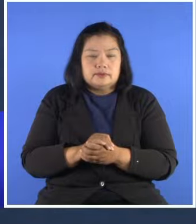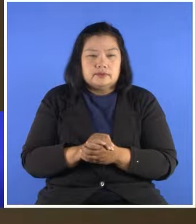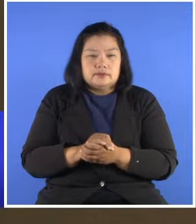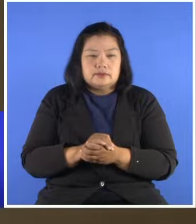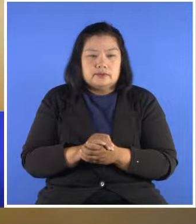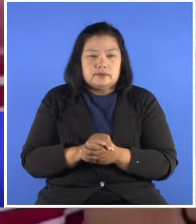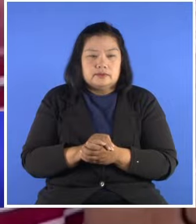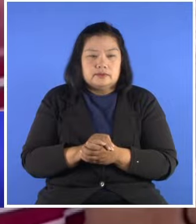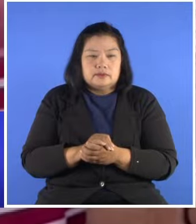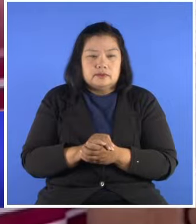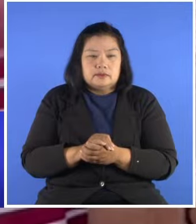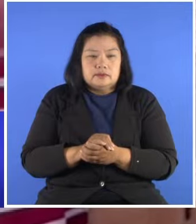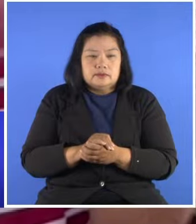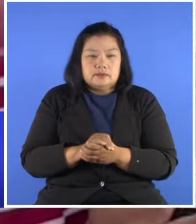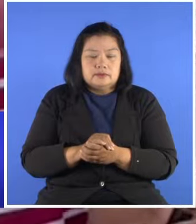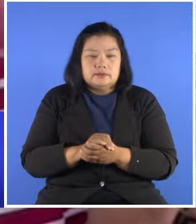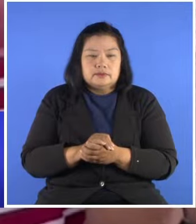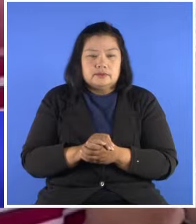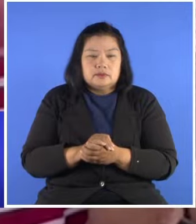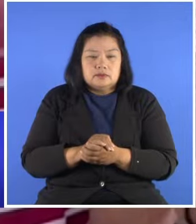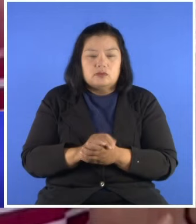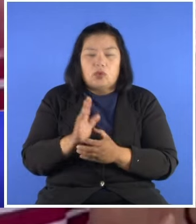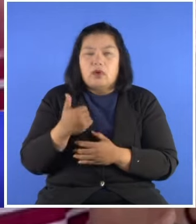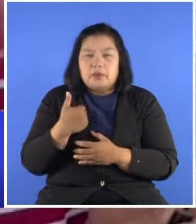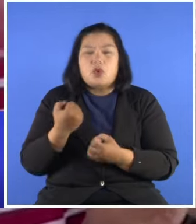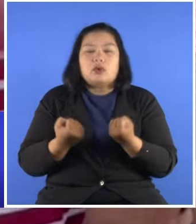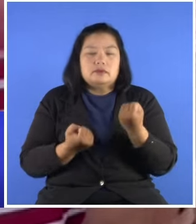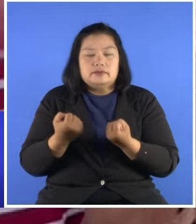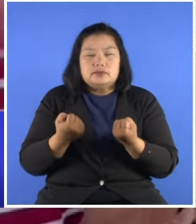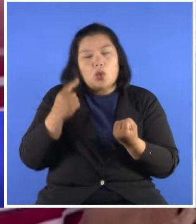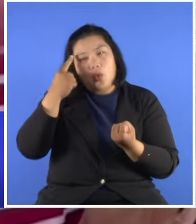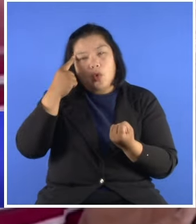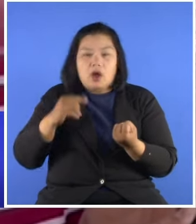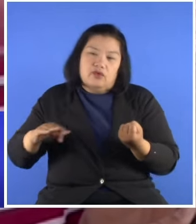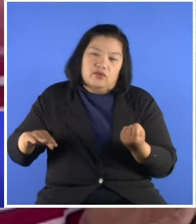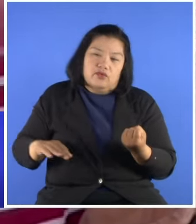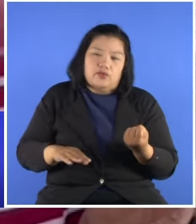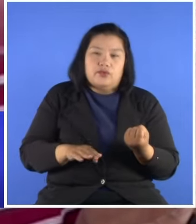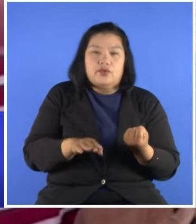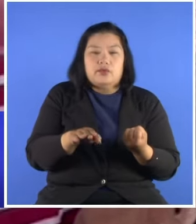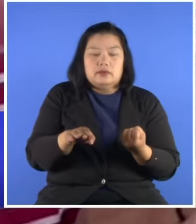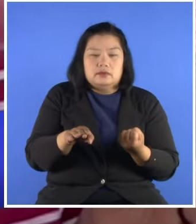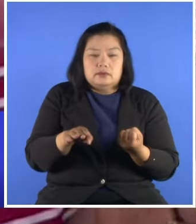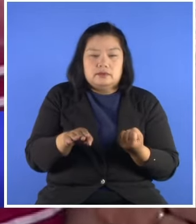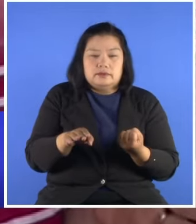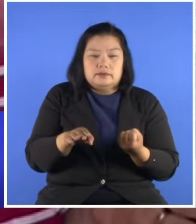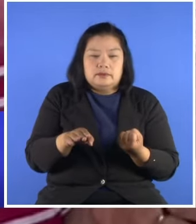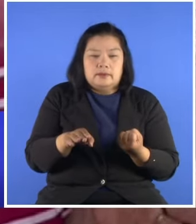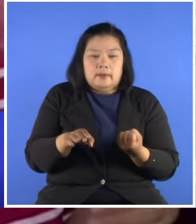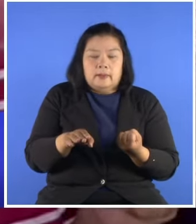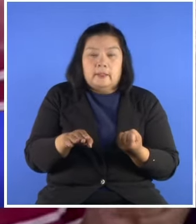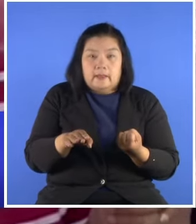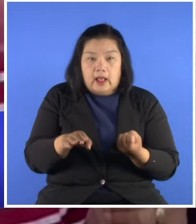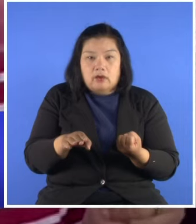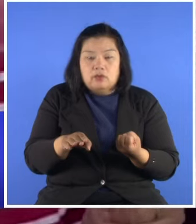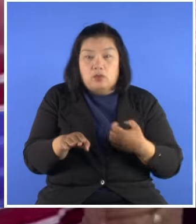ความ แ จ้งความ ผมมีรถเข็งคันหนึ่งนะครับ ครับ จะออกมาจากซอยนะครับน่าจะเป็นบ้านของเขาครับแล้วบอกผม